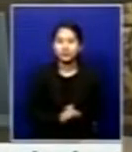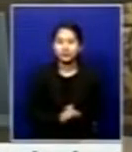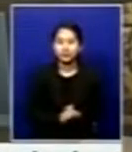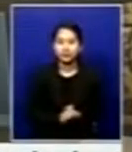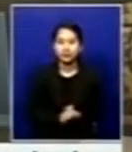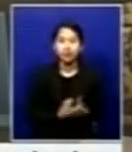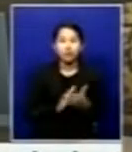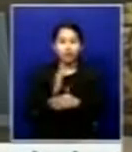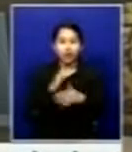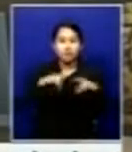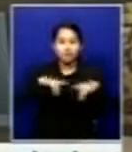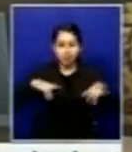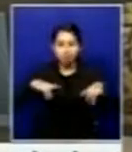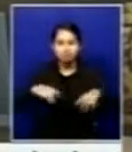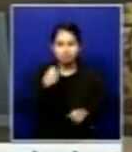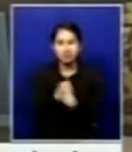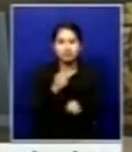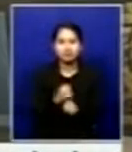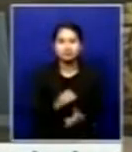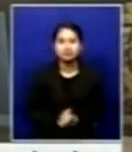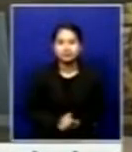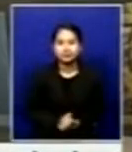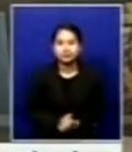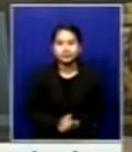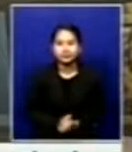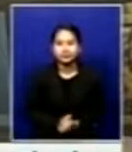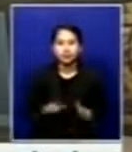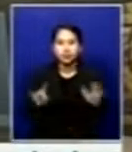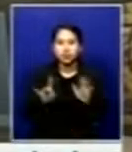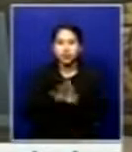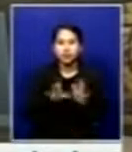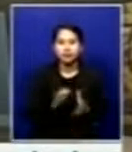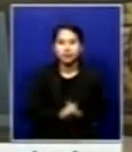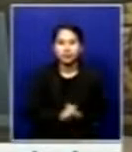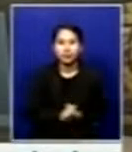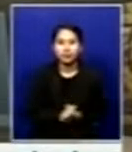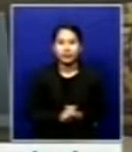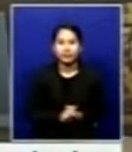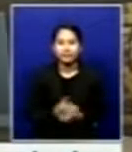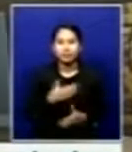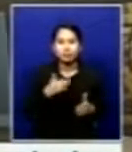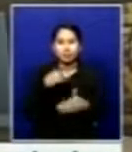ฝ่ายค้านเพื่อประชาชนจะทำเรื่องนี้ครับและสุดท้ายท่านประธานครับผมอยากจบด้วยภ